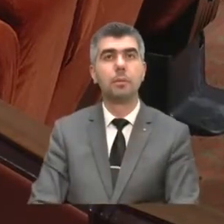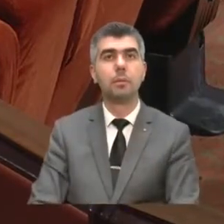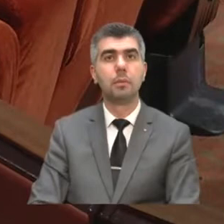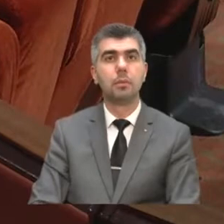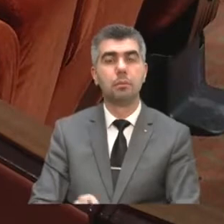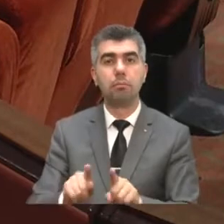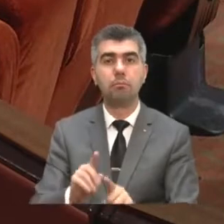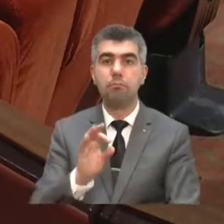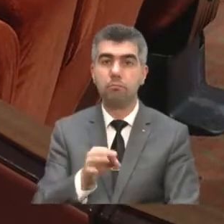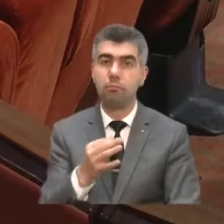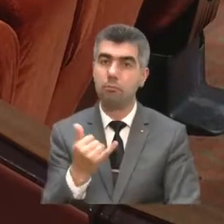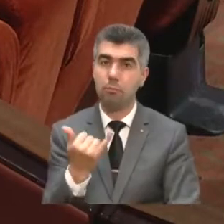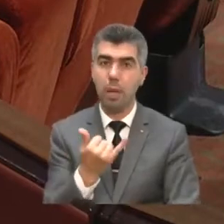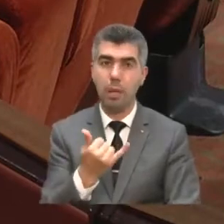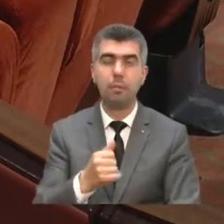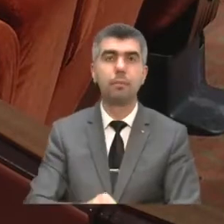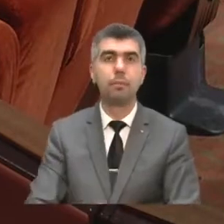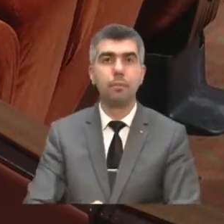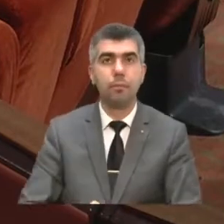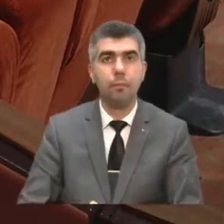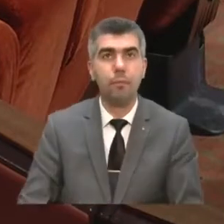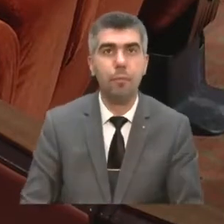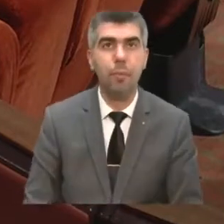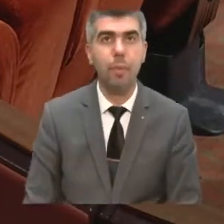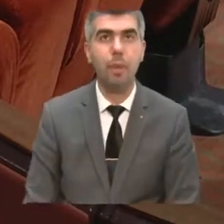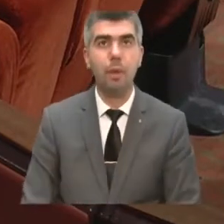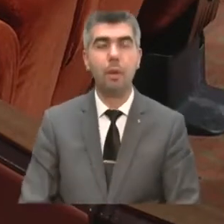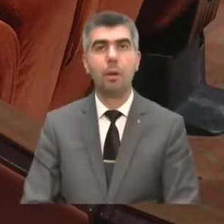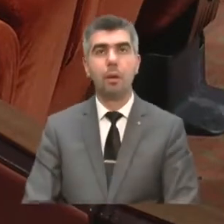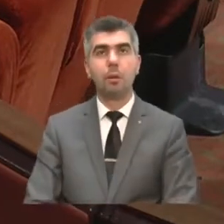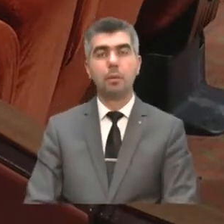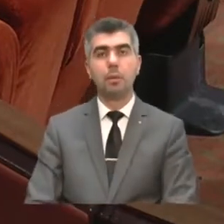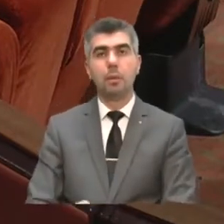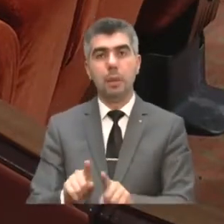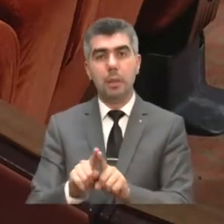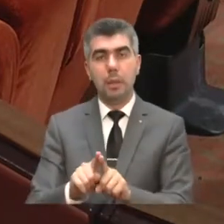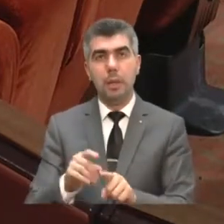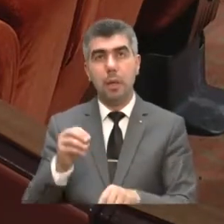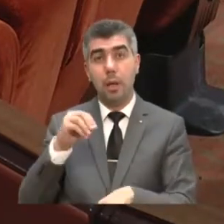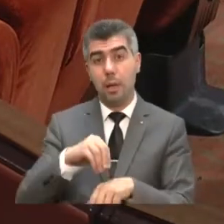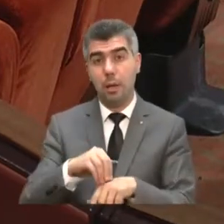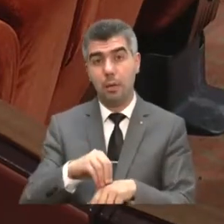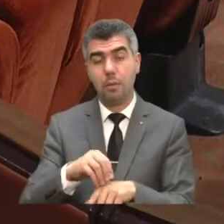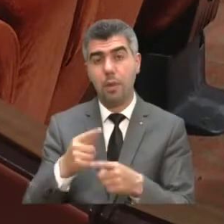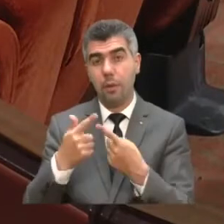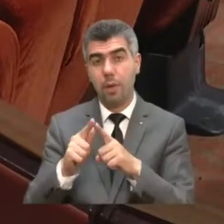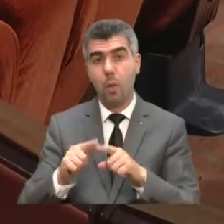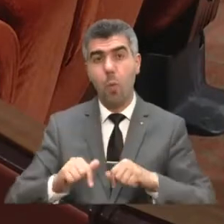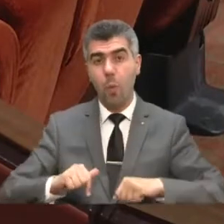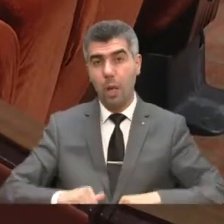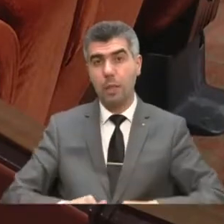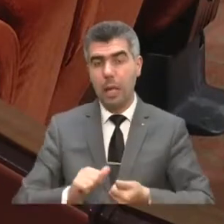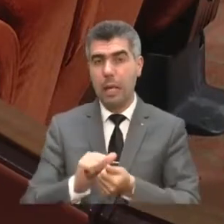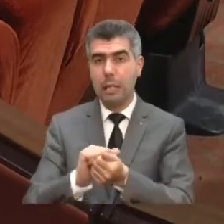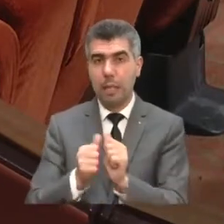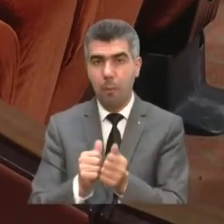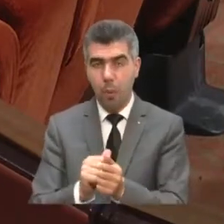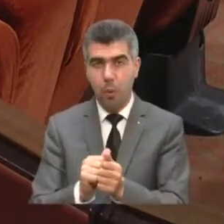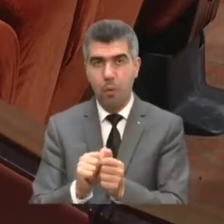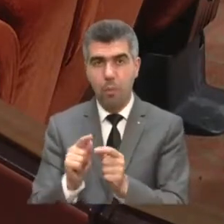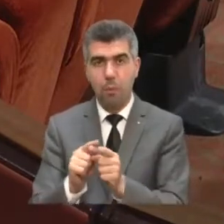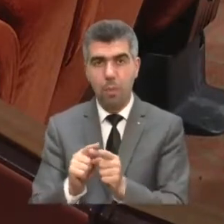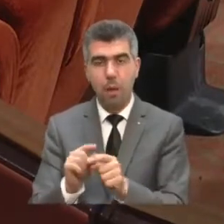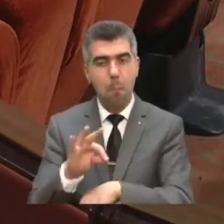هدف استراتيجي ديال القطاع، وغادي تقوم كيلتزم القطاع ب سميتو